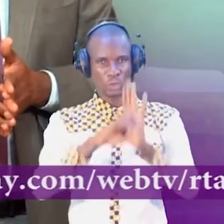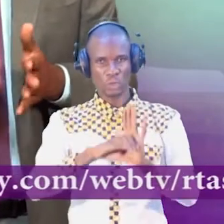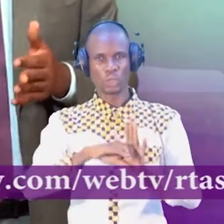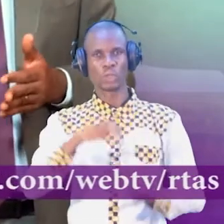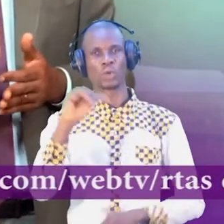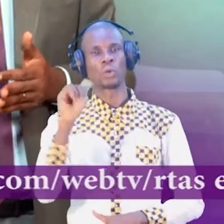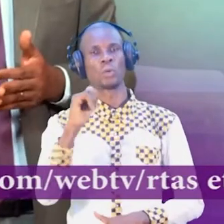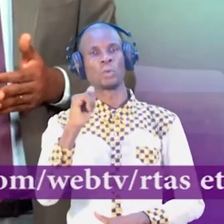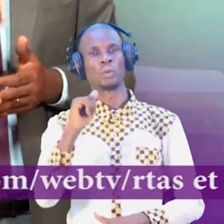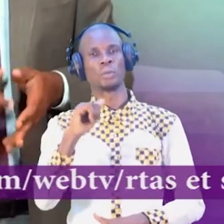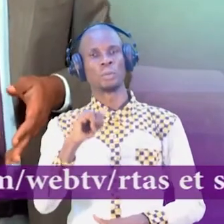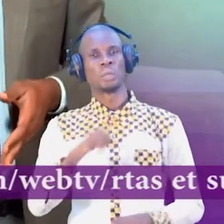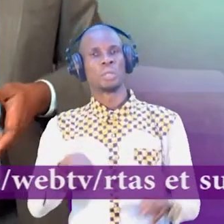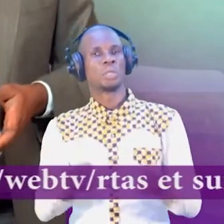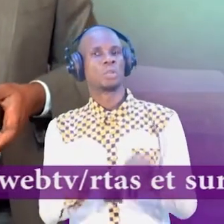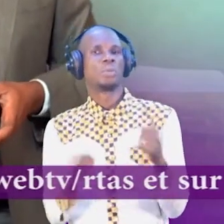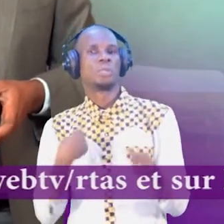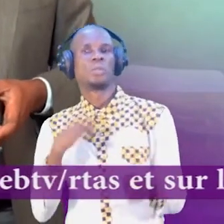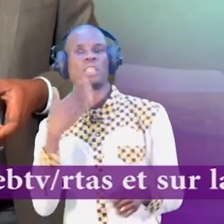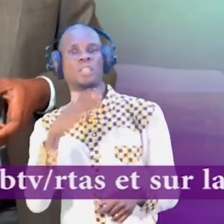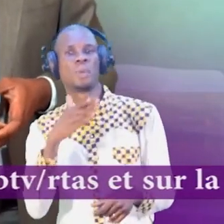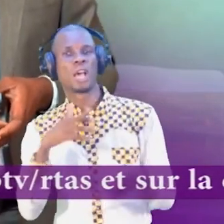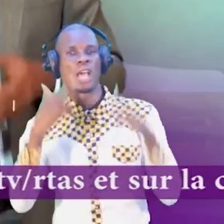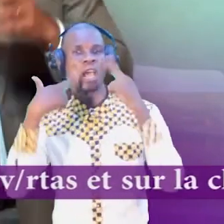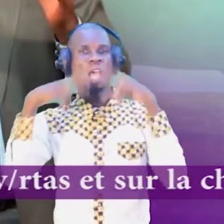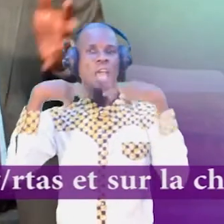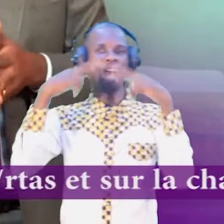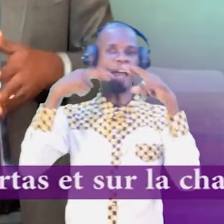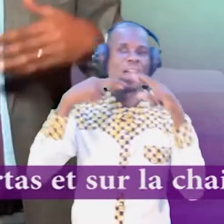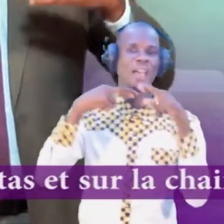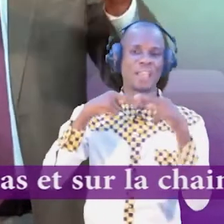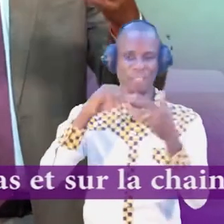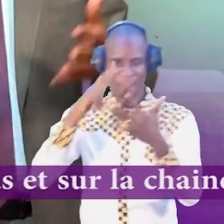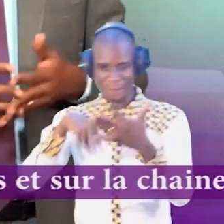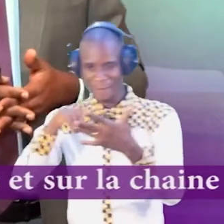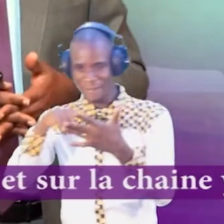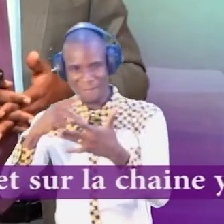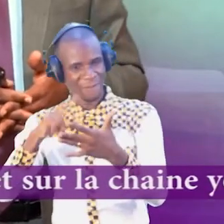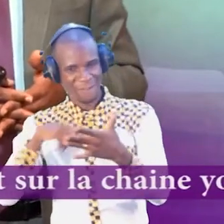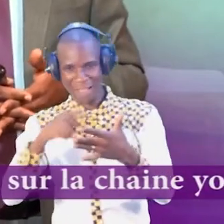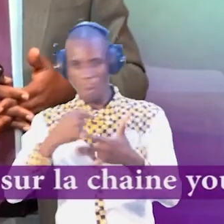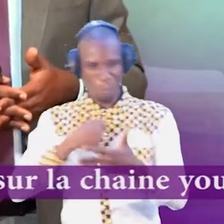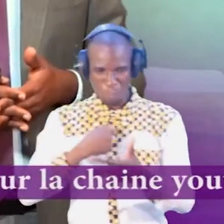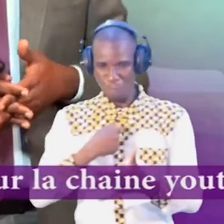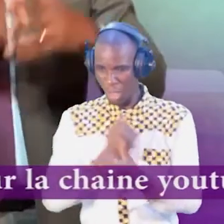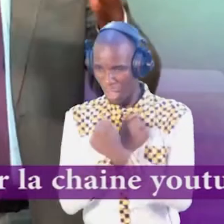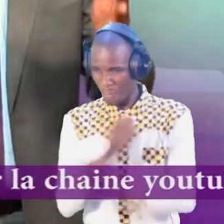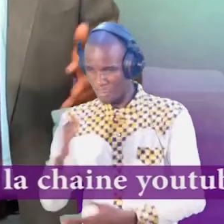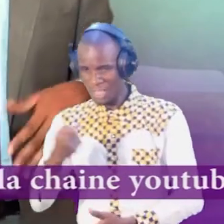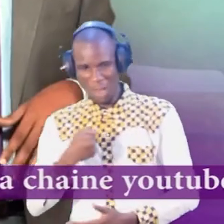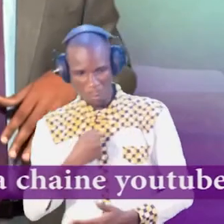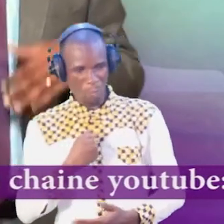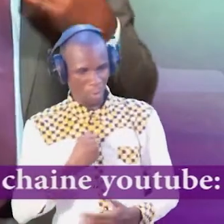zomi te apesi biso mibeko zomi. Ce n'est pas comme si vous alliez. Ezalité lokola okeyi na kati